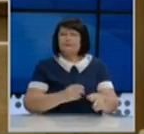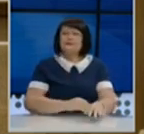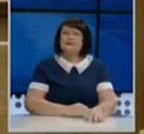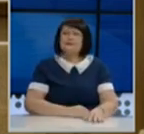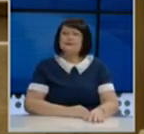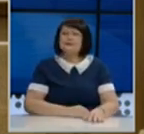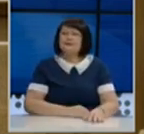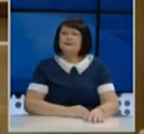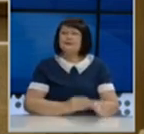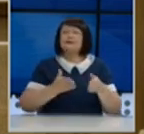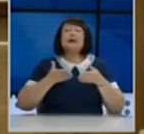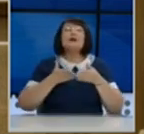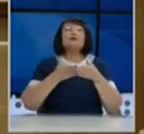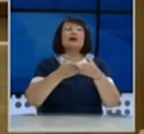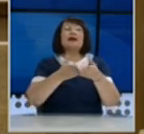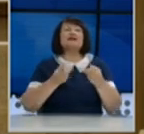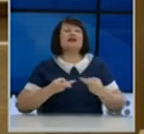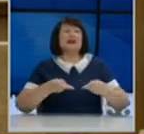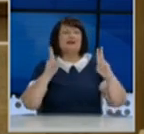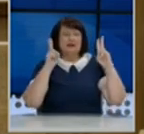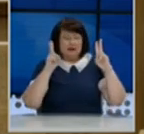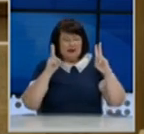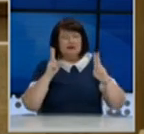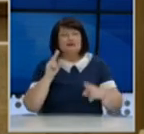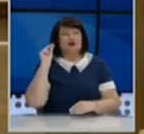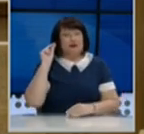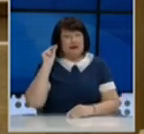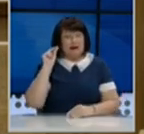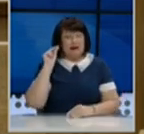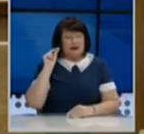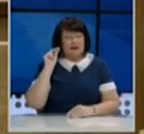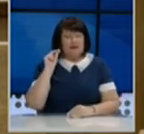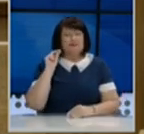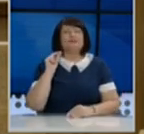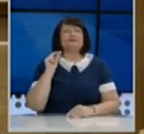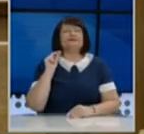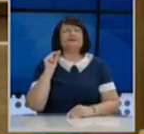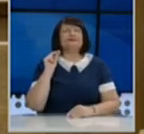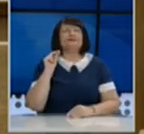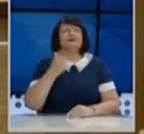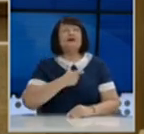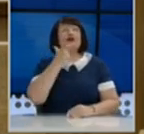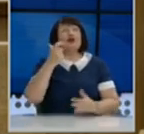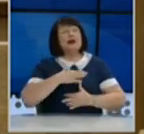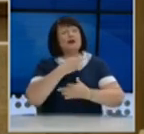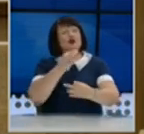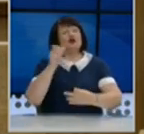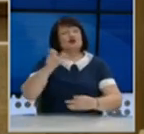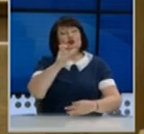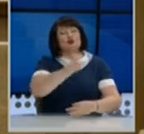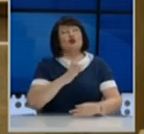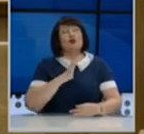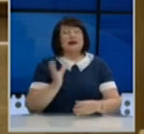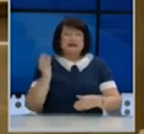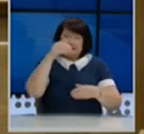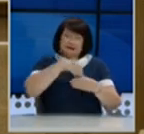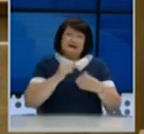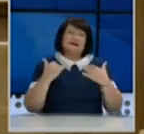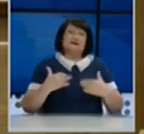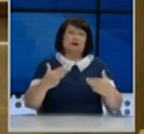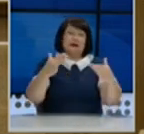Η Πλεύση Ελευθερίας έχει υποσχεθεί ότι θα φέρει τη φωνή των πολιτών μέσα στη